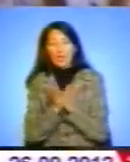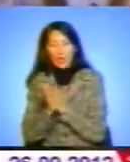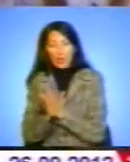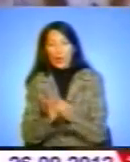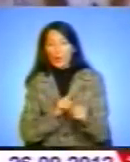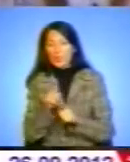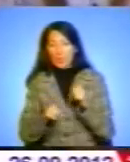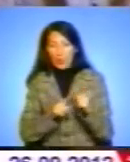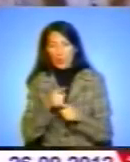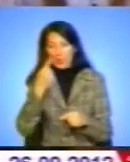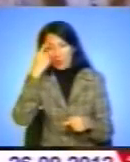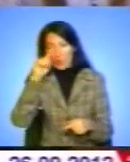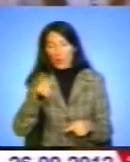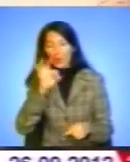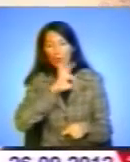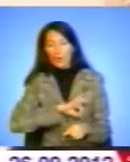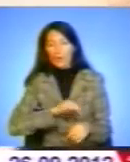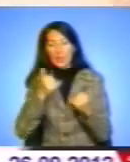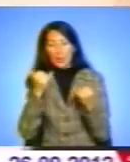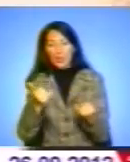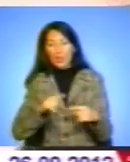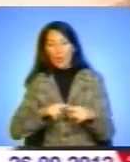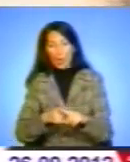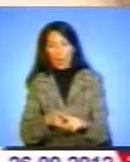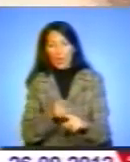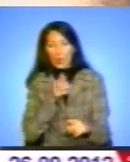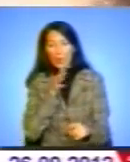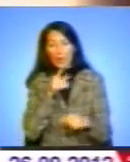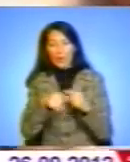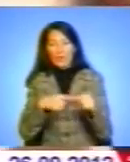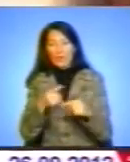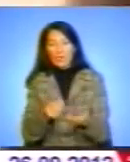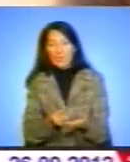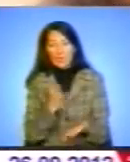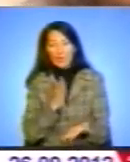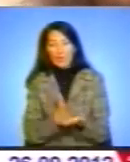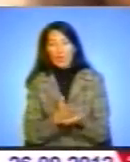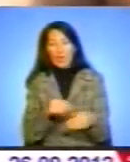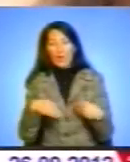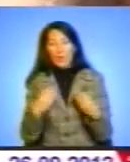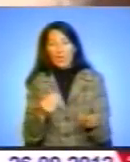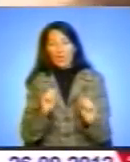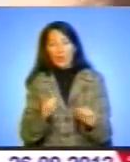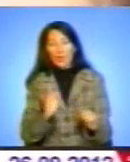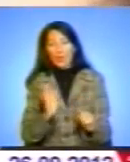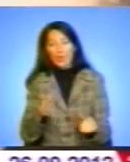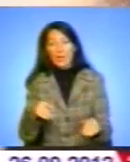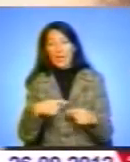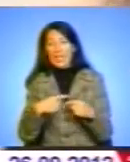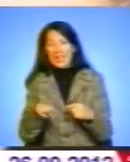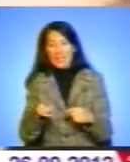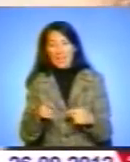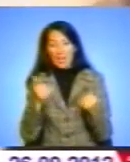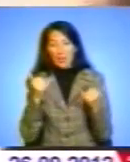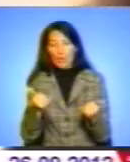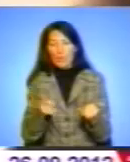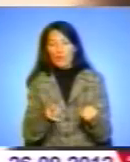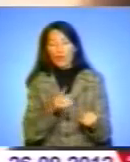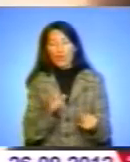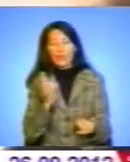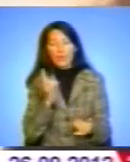користуватися сучасною технікою. Вічні цінності є. Просто подача може бути інша. Сучасна, від того, що в дитини є ноутбук чи